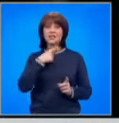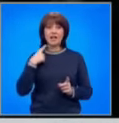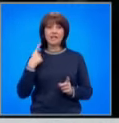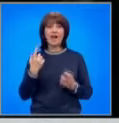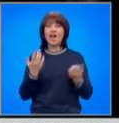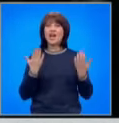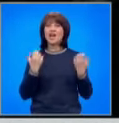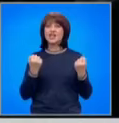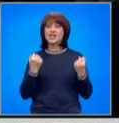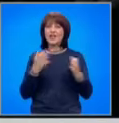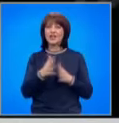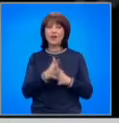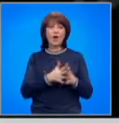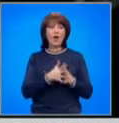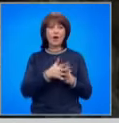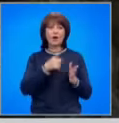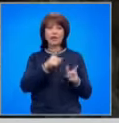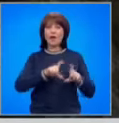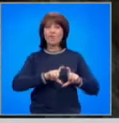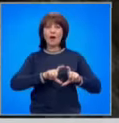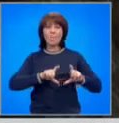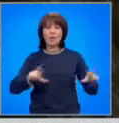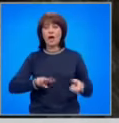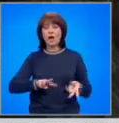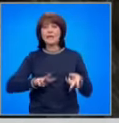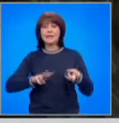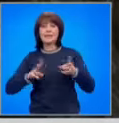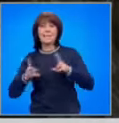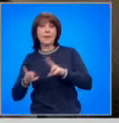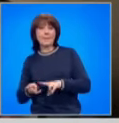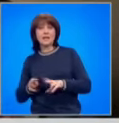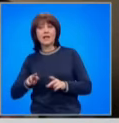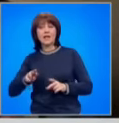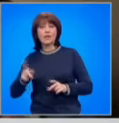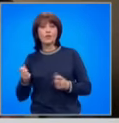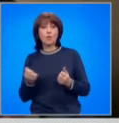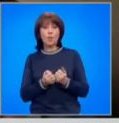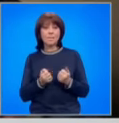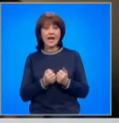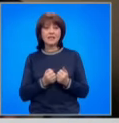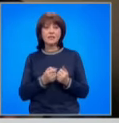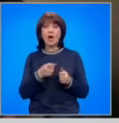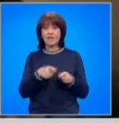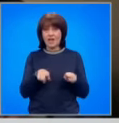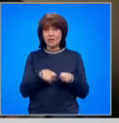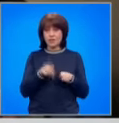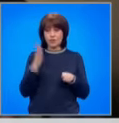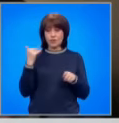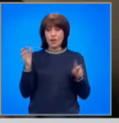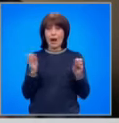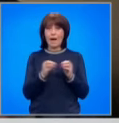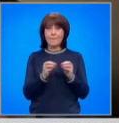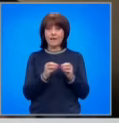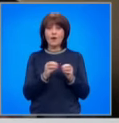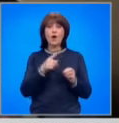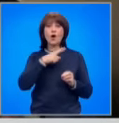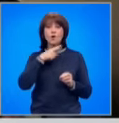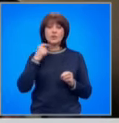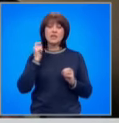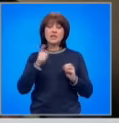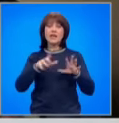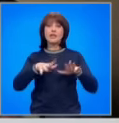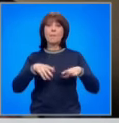блоковете са се преместили на друго място след подобна атака през април. Това унищожение на украинския народ, Русия трябва да понесе